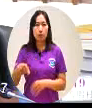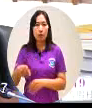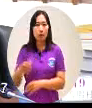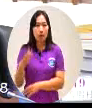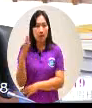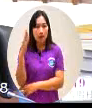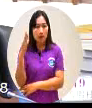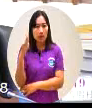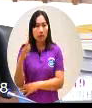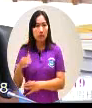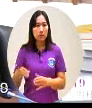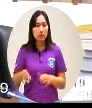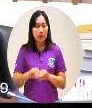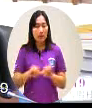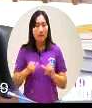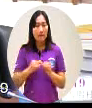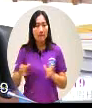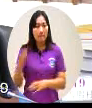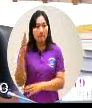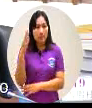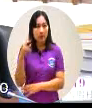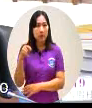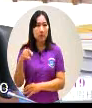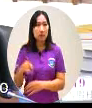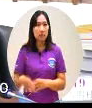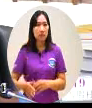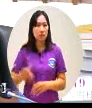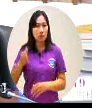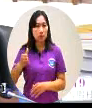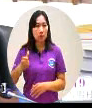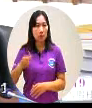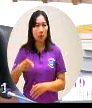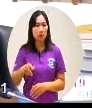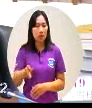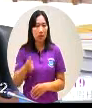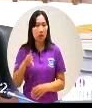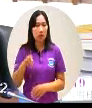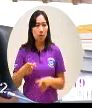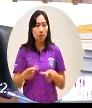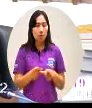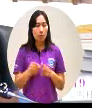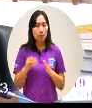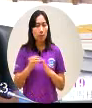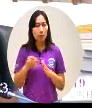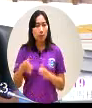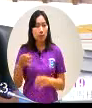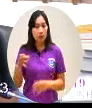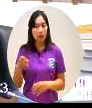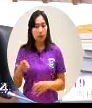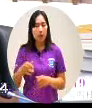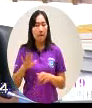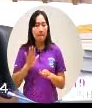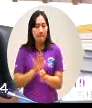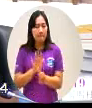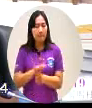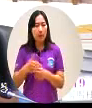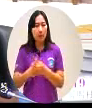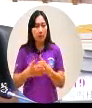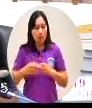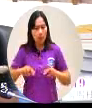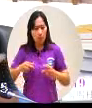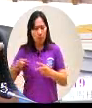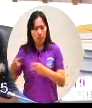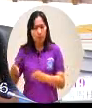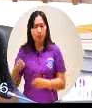把220几来个修复完善，透过咱公所现有的经费来个修复完善，咱唔忙伫卖尼多会当做一个